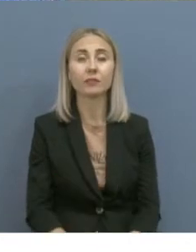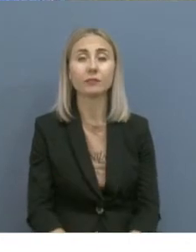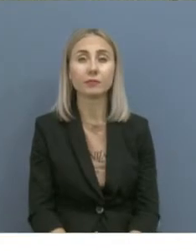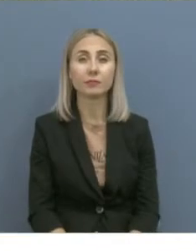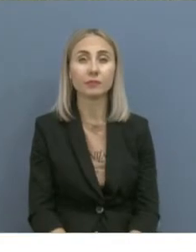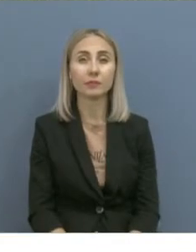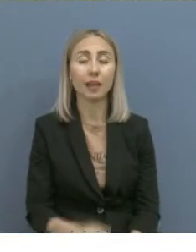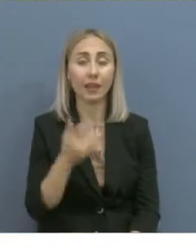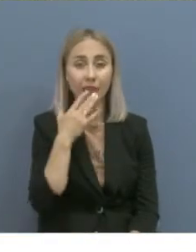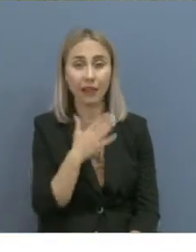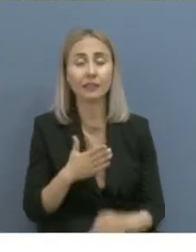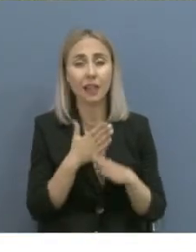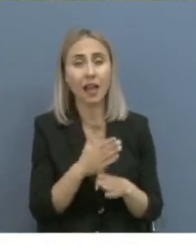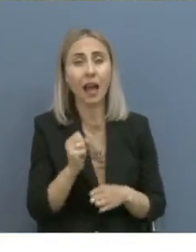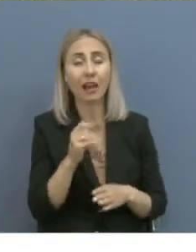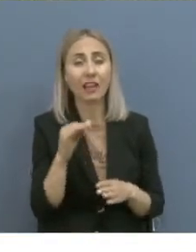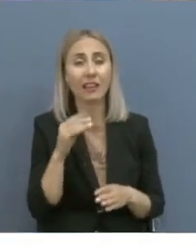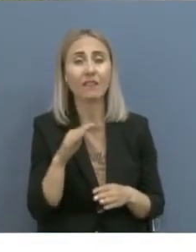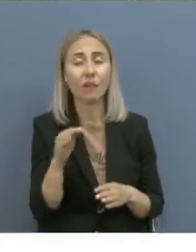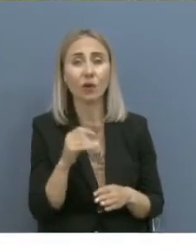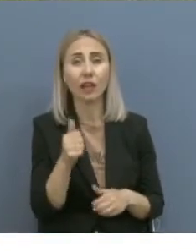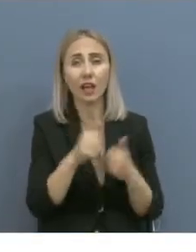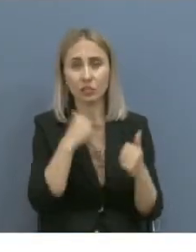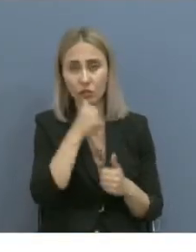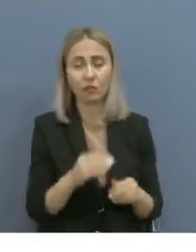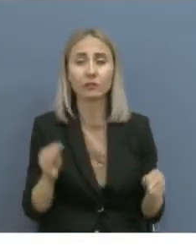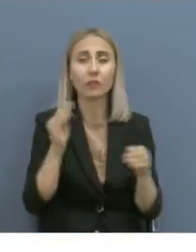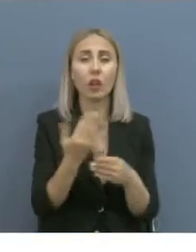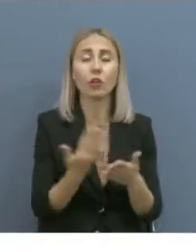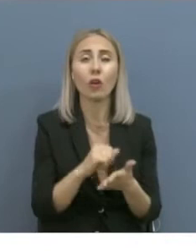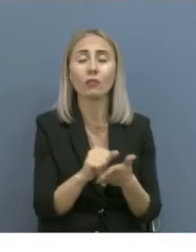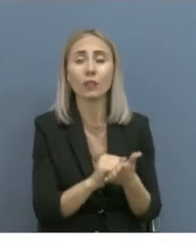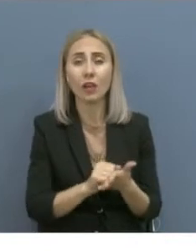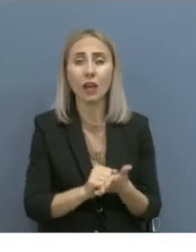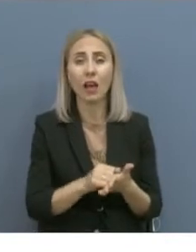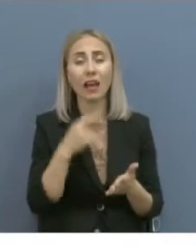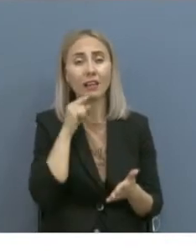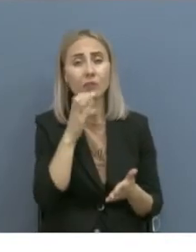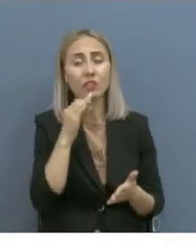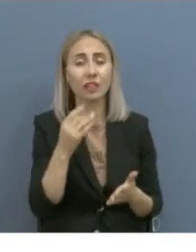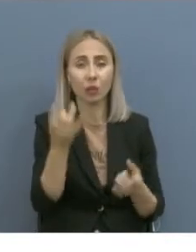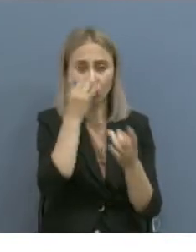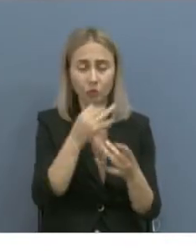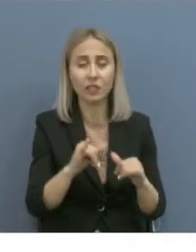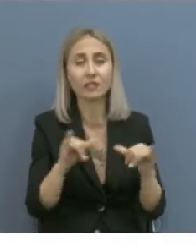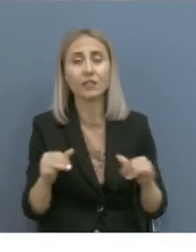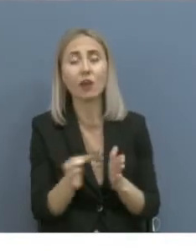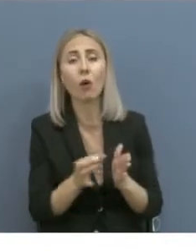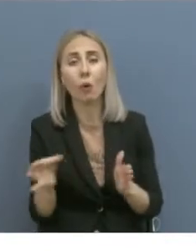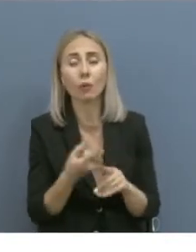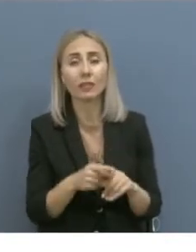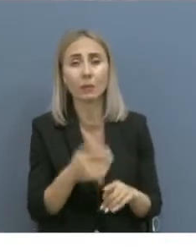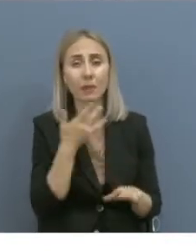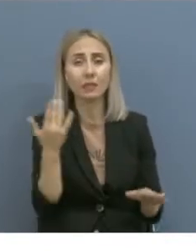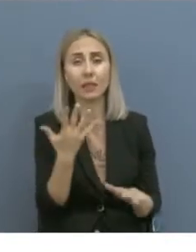сайын облыстың экономикалық, әлеуметтік және мәдени дамуын сипаттайтын жаңа құжаттармен толықтырылып отырады. Соңғы 5 жылдың ішінде